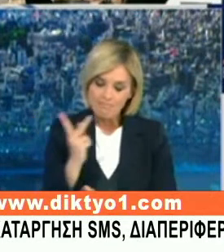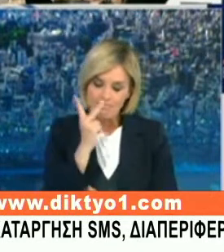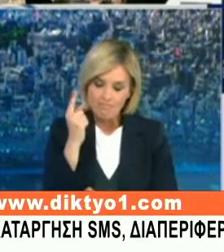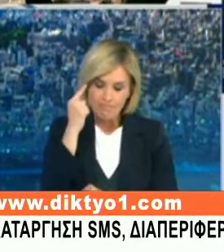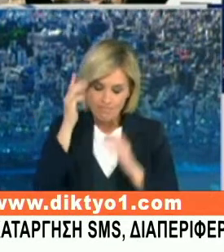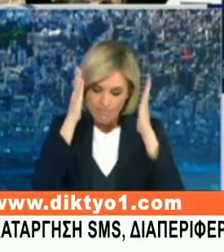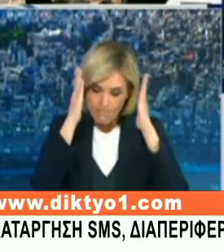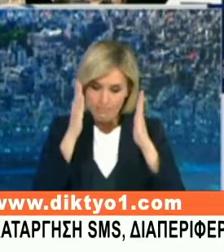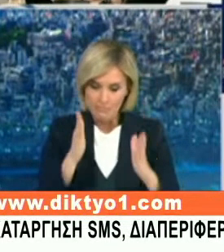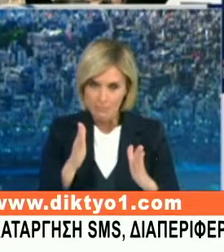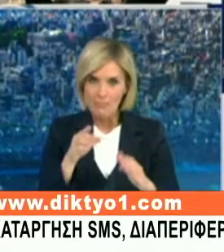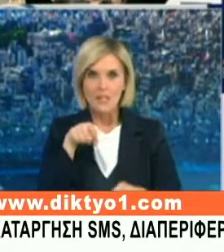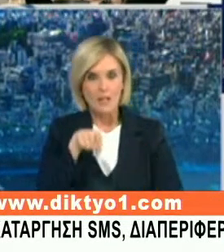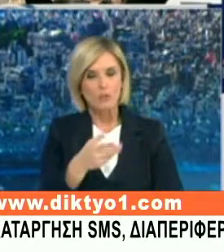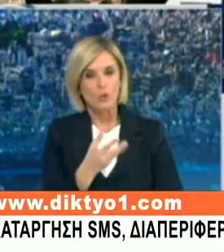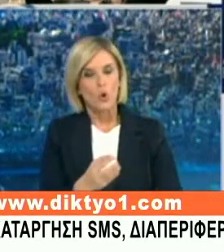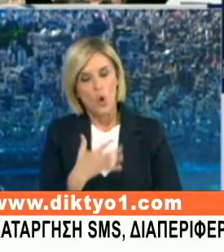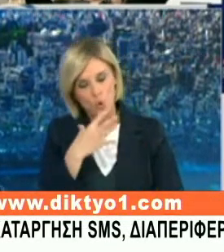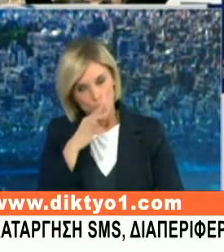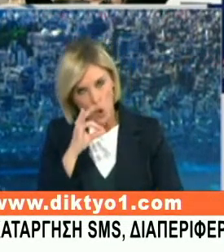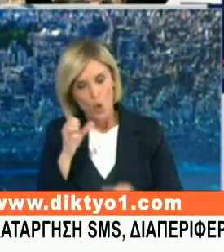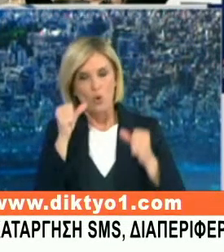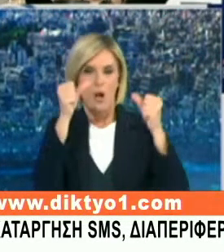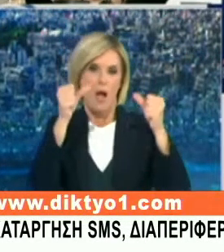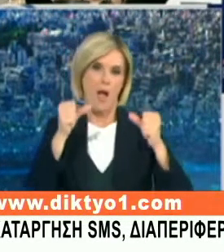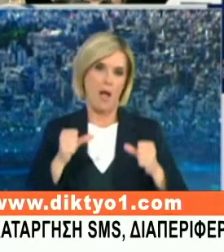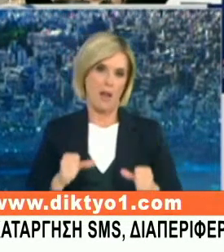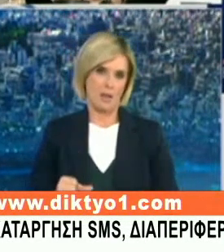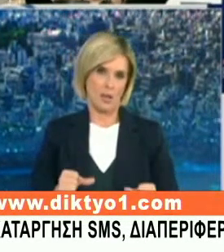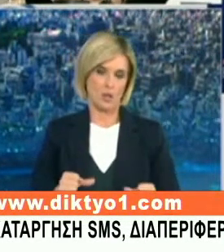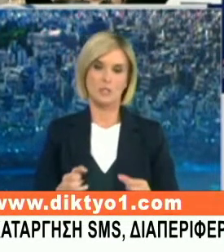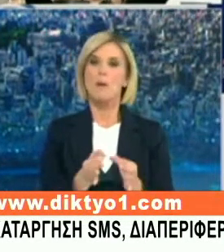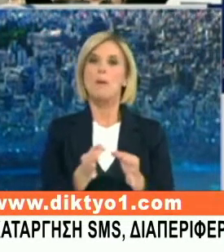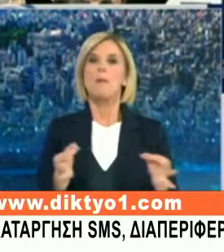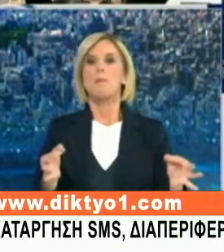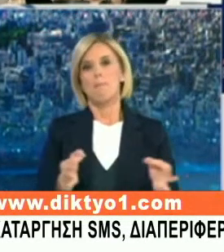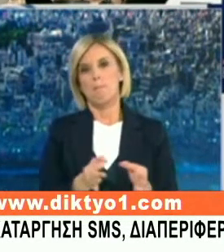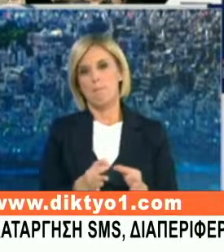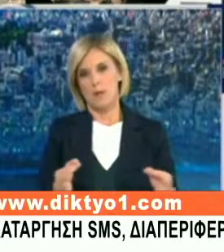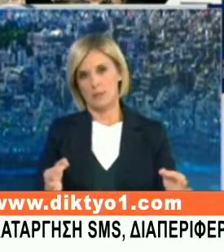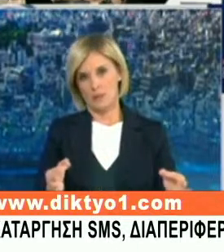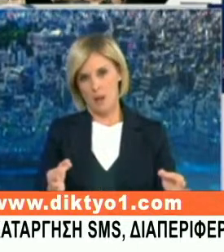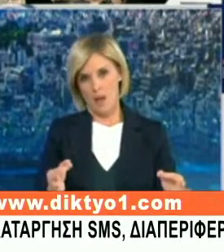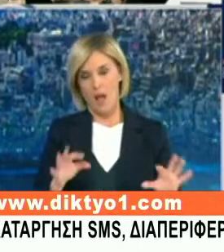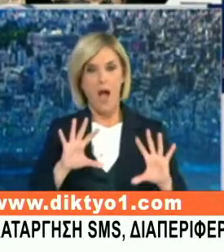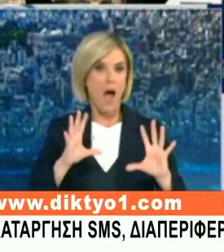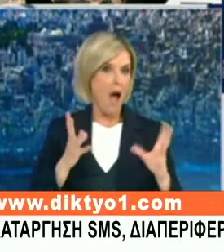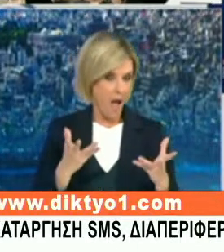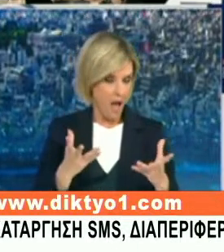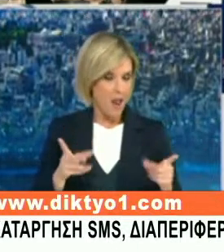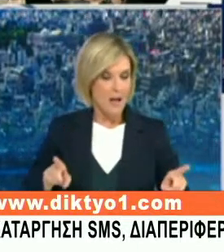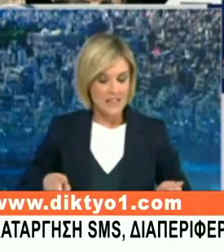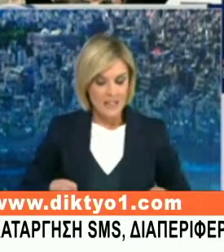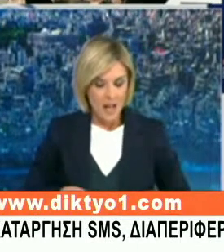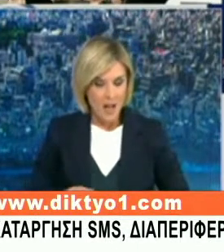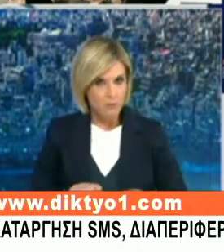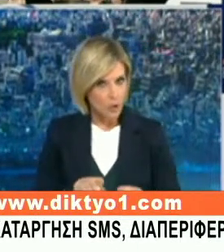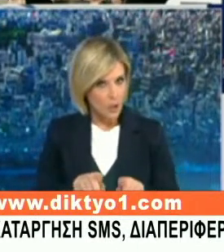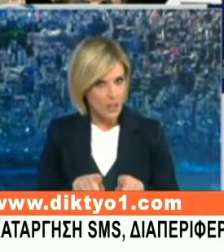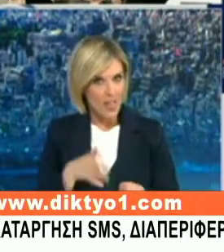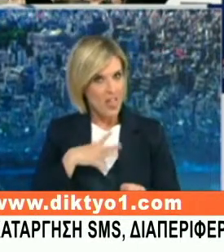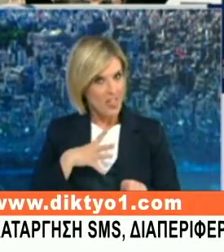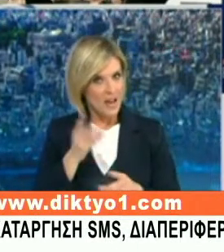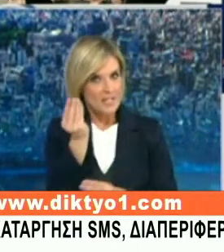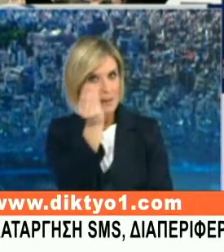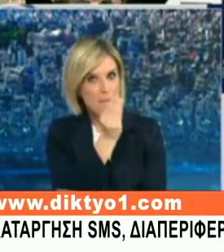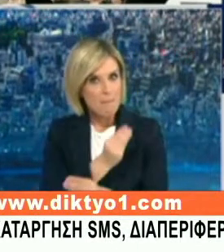λοιπόν, ανακοινώνουμε μέτρα περαιτέρω ελάφρυνσης των περιορισμών, έχοντας όμως πάντα κατά νου ότι περισσότερη ελευθερία σημαίνει